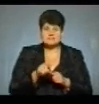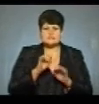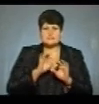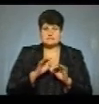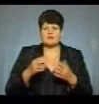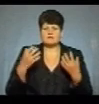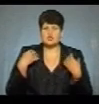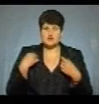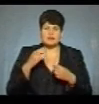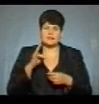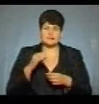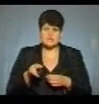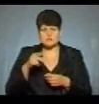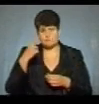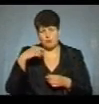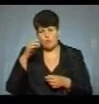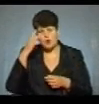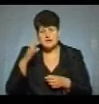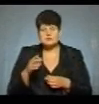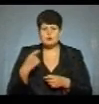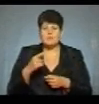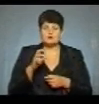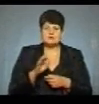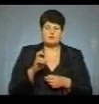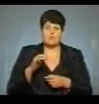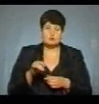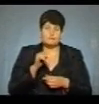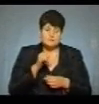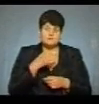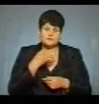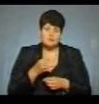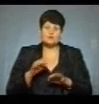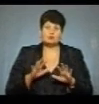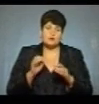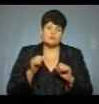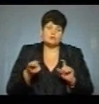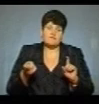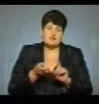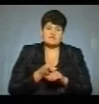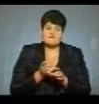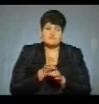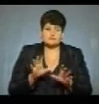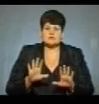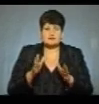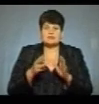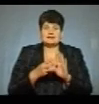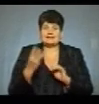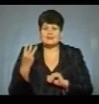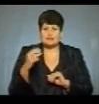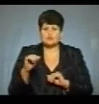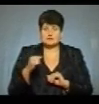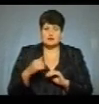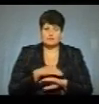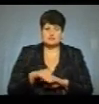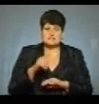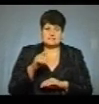начальник Нацполіції області Олександр Богомол. Також, за словами Олександра Богомола, подія може бути пов'язана з вибухом, що стався 3 серпня на вулиці